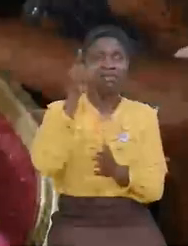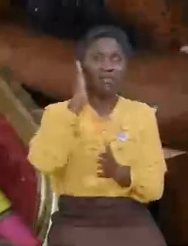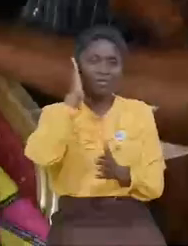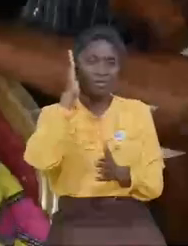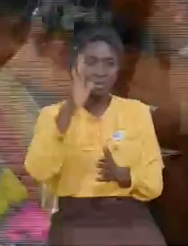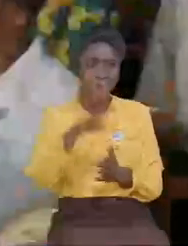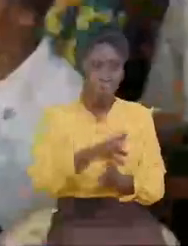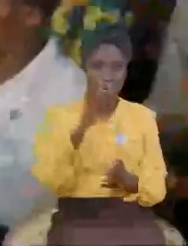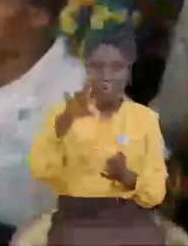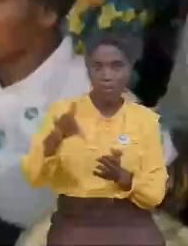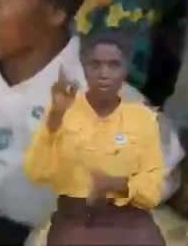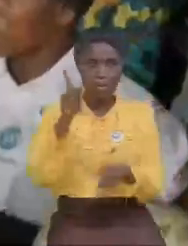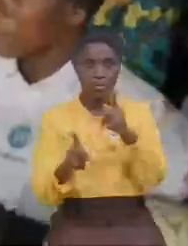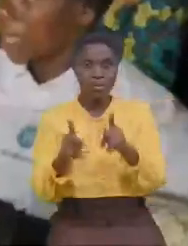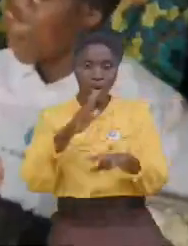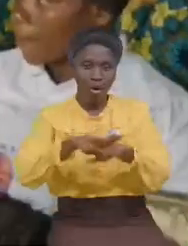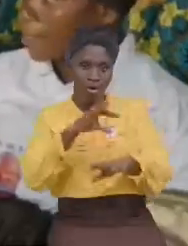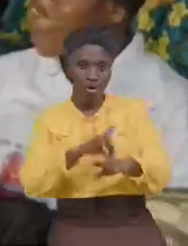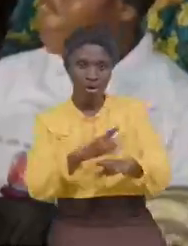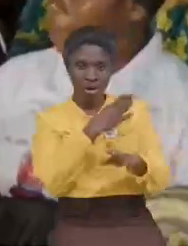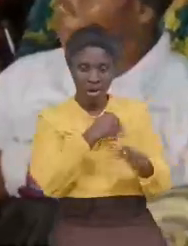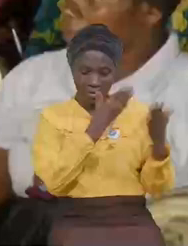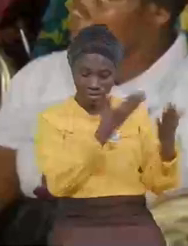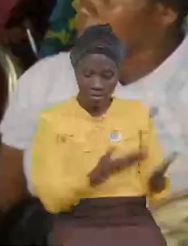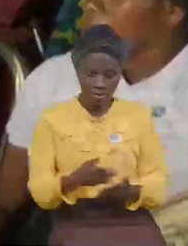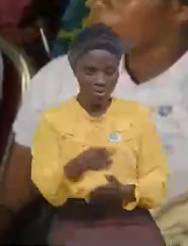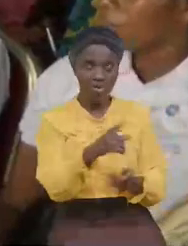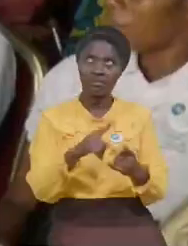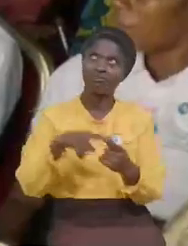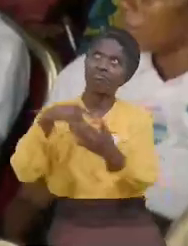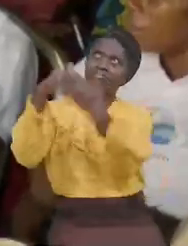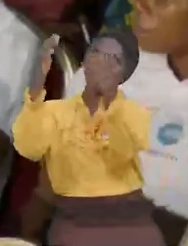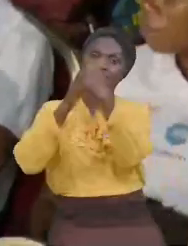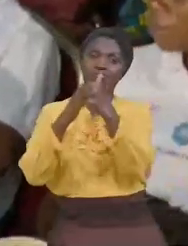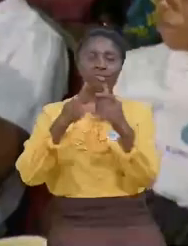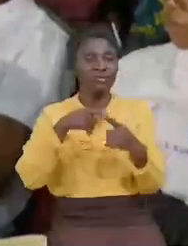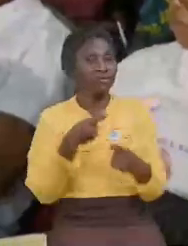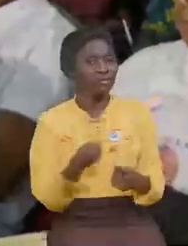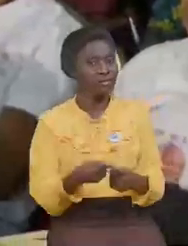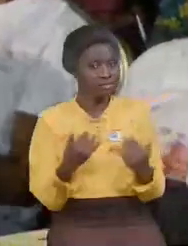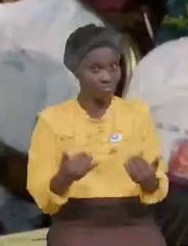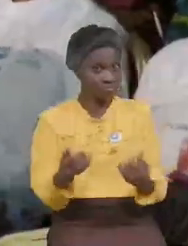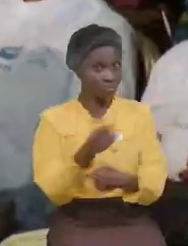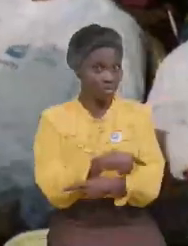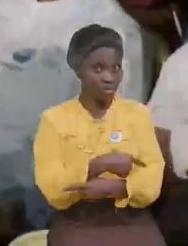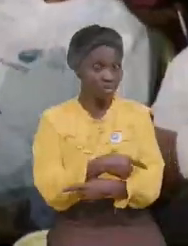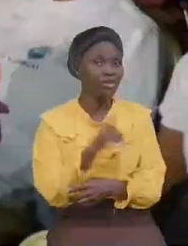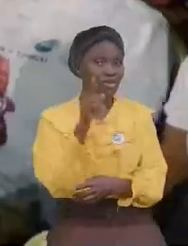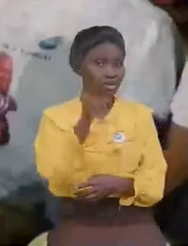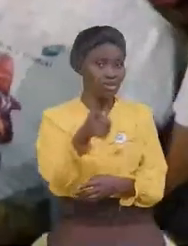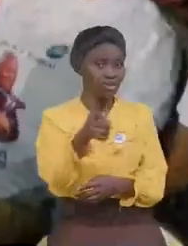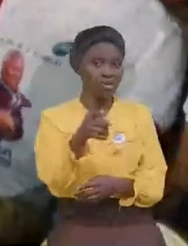Qu'il prenne les gens sur la terre et les amène au ciel. Et ce jour,